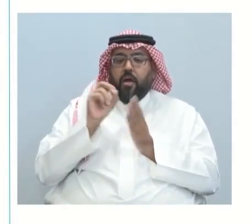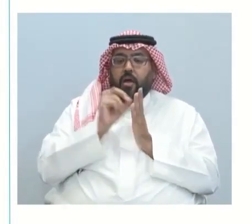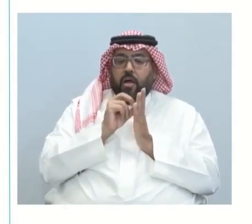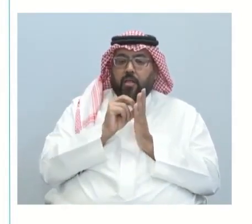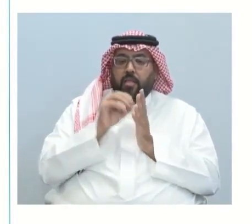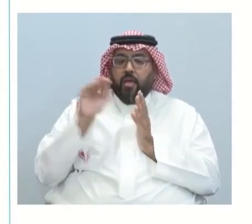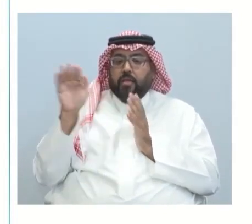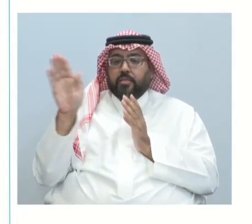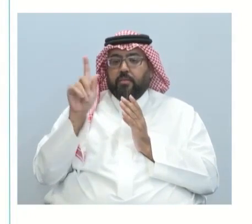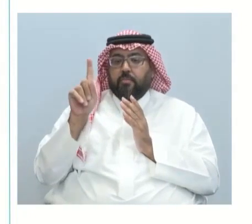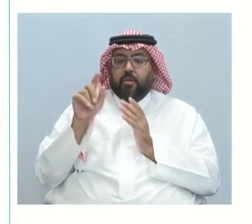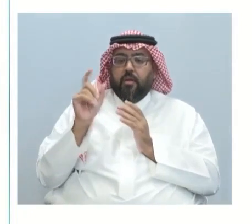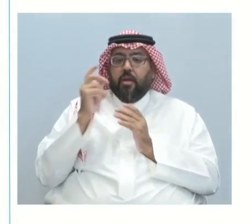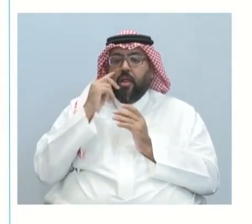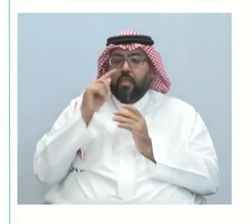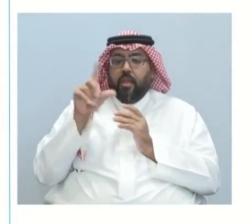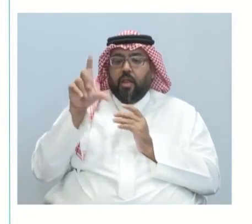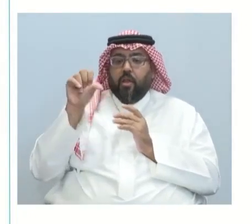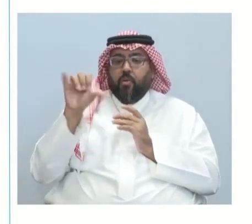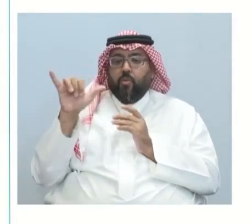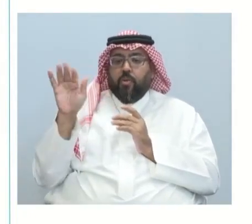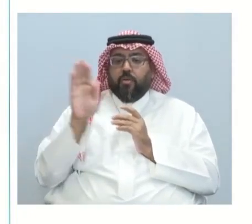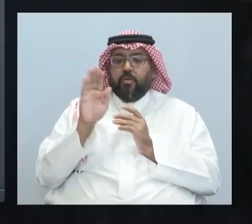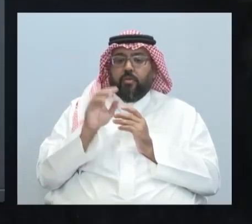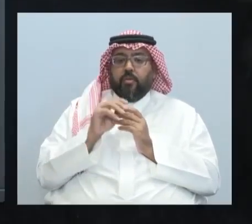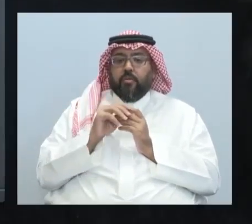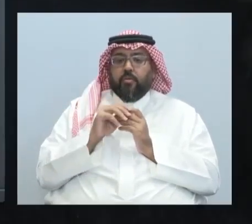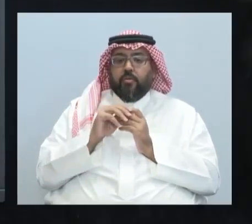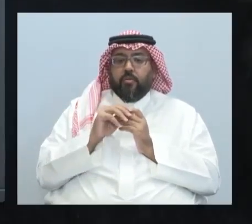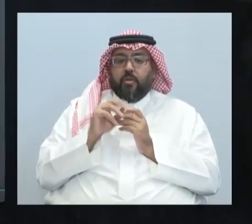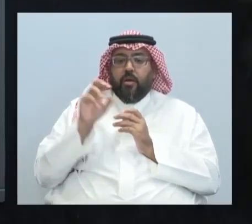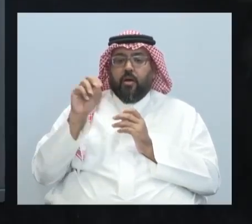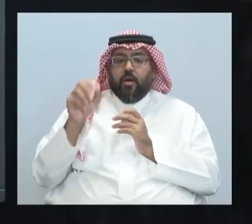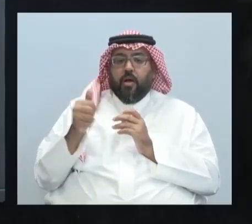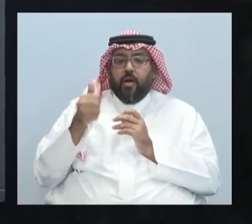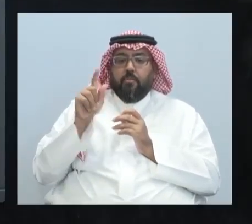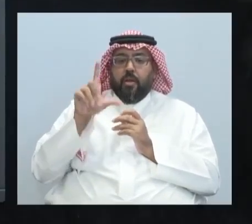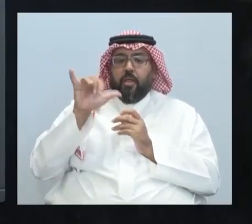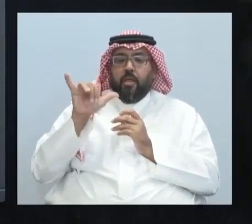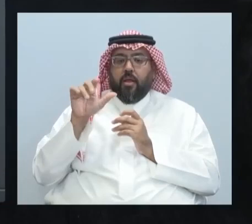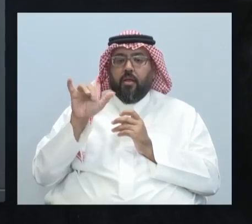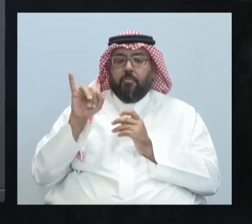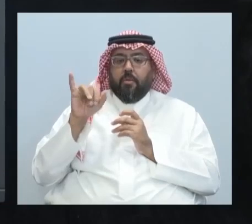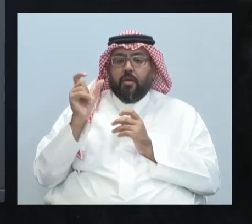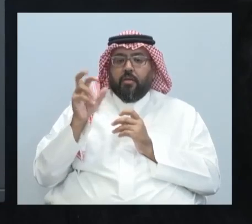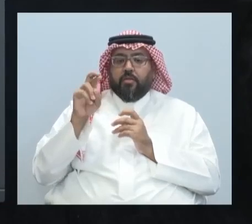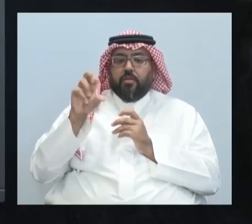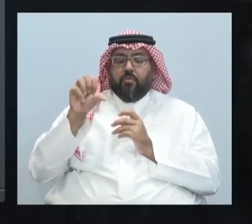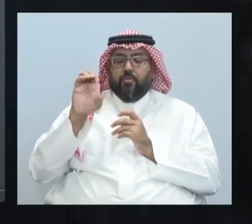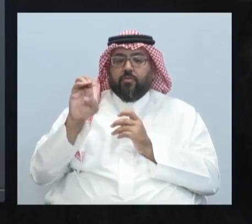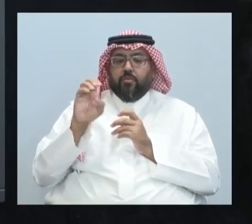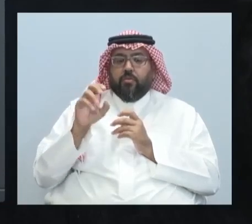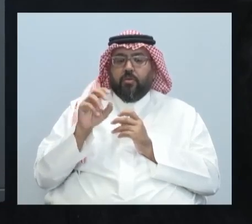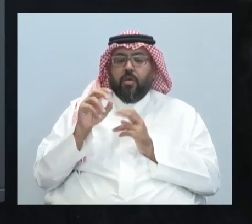حسب نظريه لويس هي الماده لديها قابليه لمنح زوج من